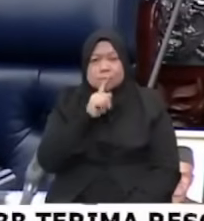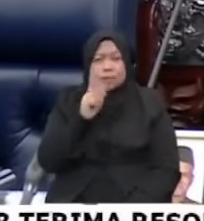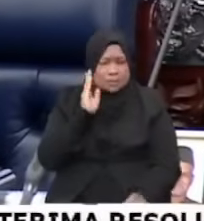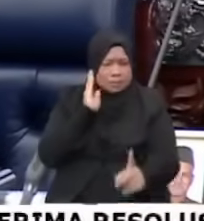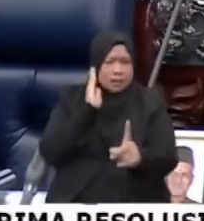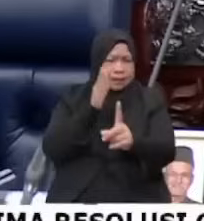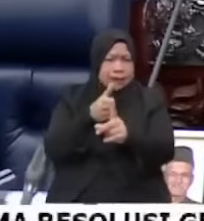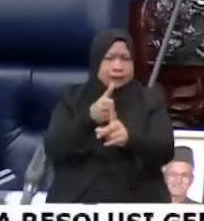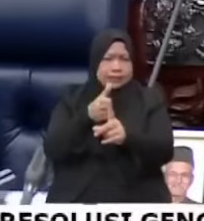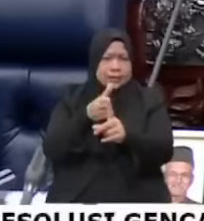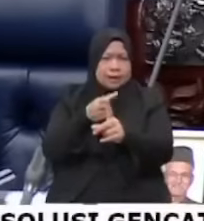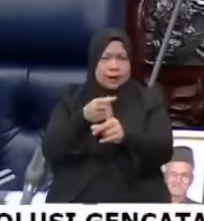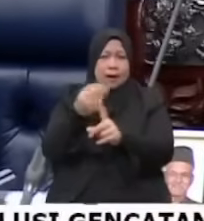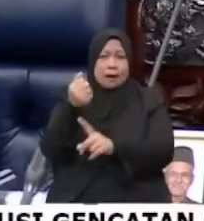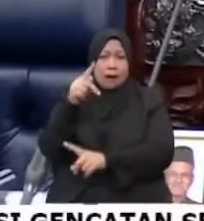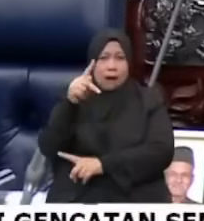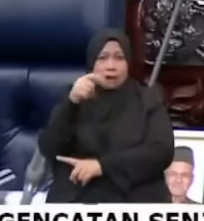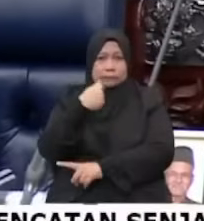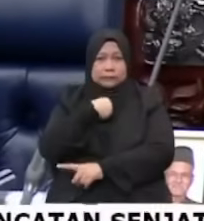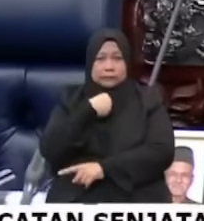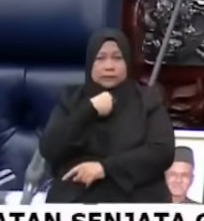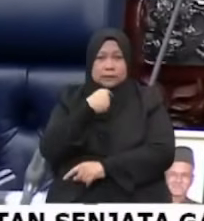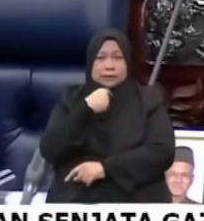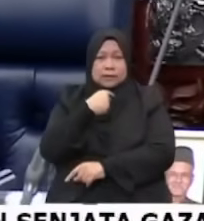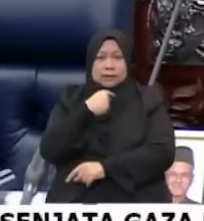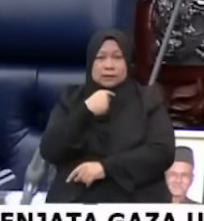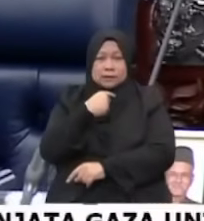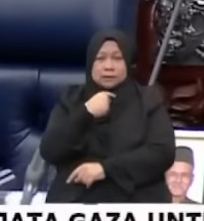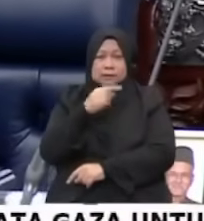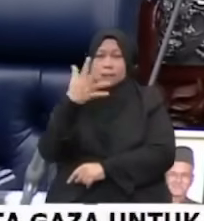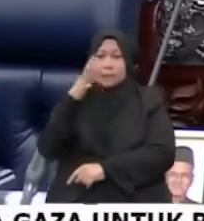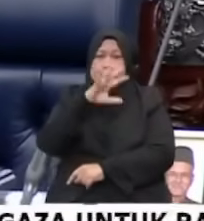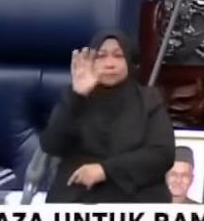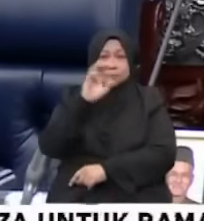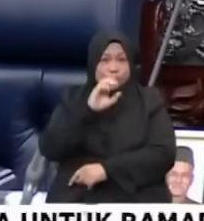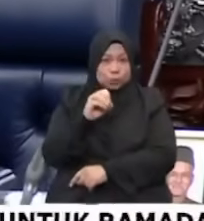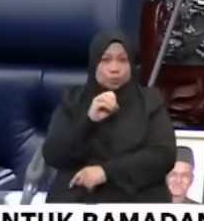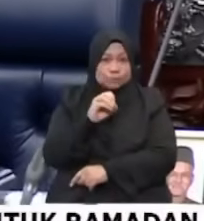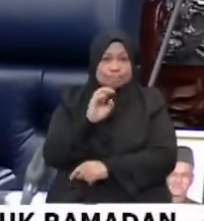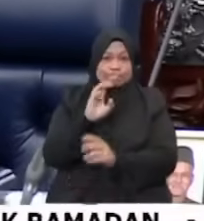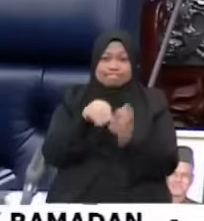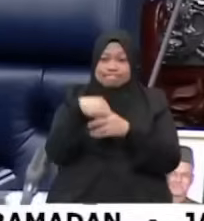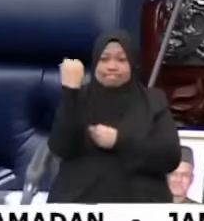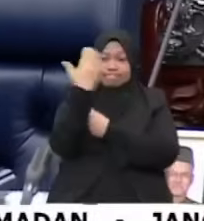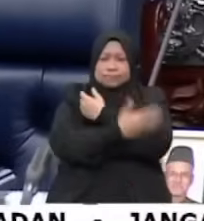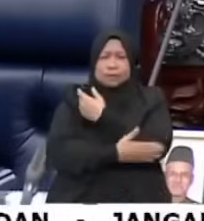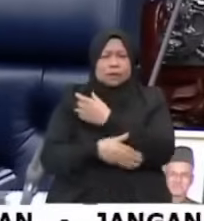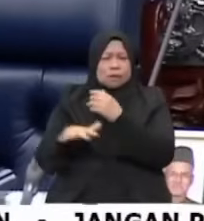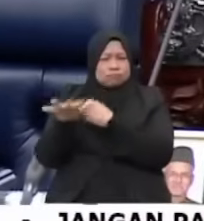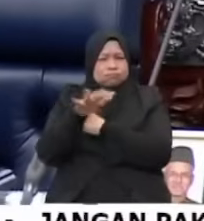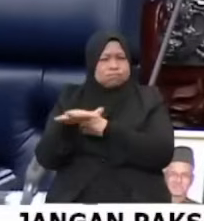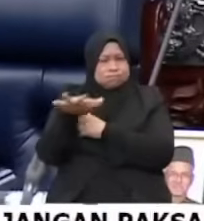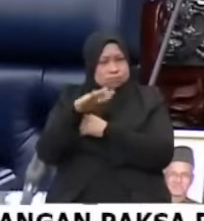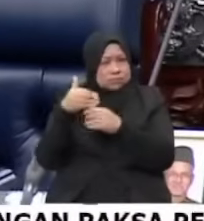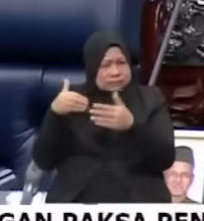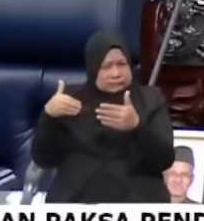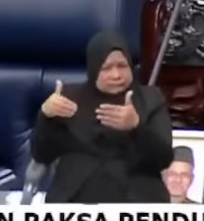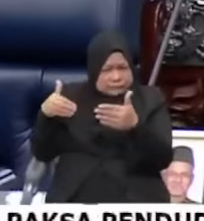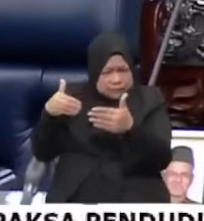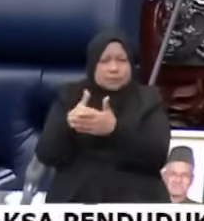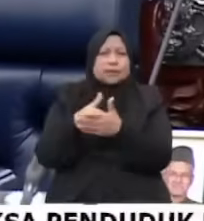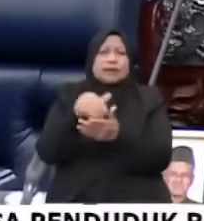target atau kita silingja 15% sepertimana yang disebutkan oleh menteri hampir-hampir mencecah